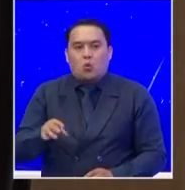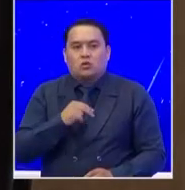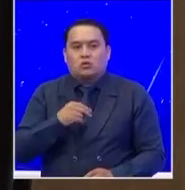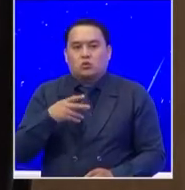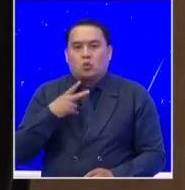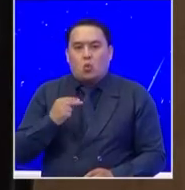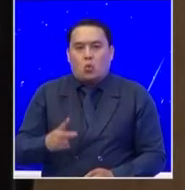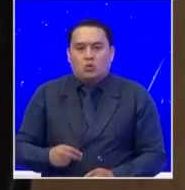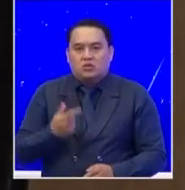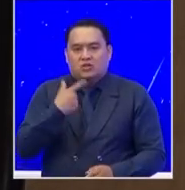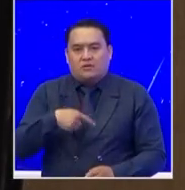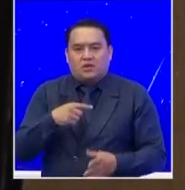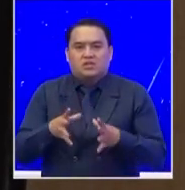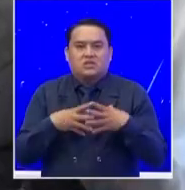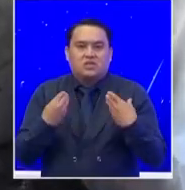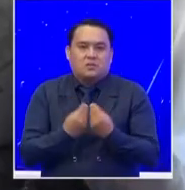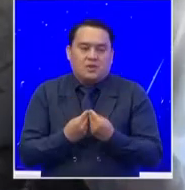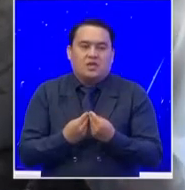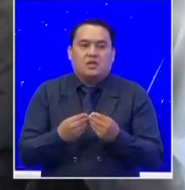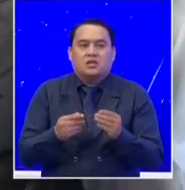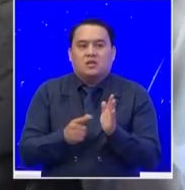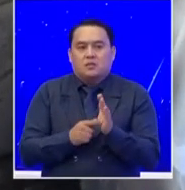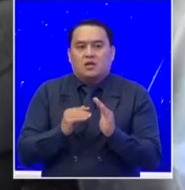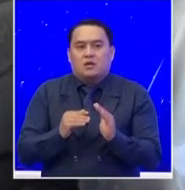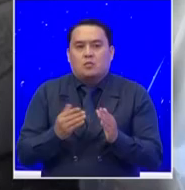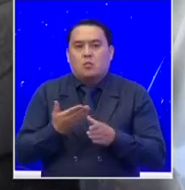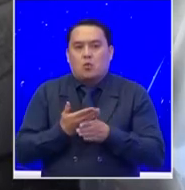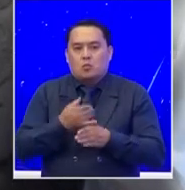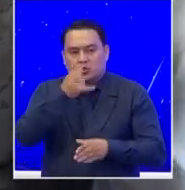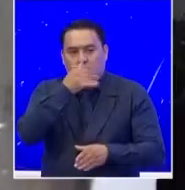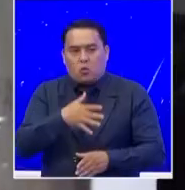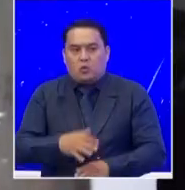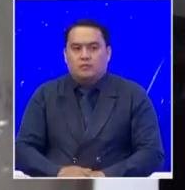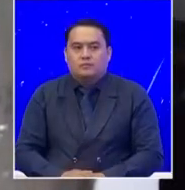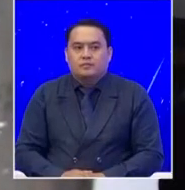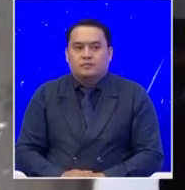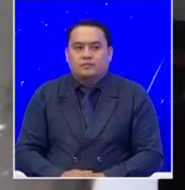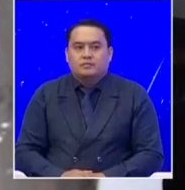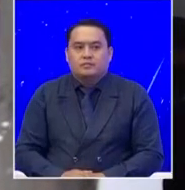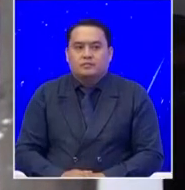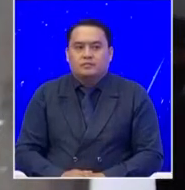занята воспитанием своих 7 детей. Просить помощи не у кого.